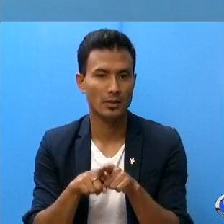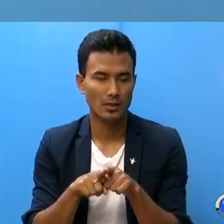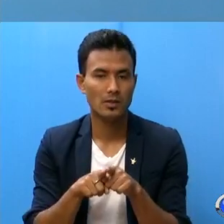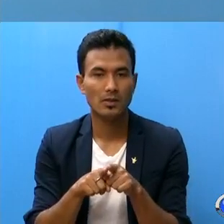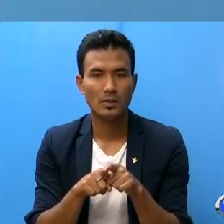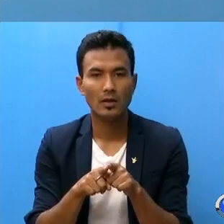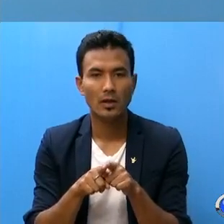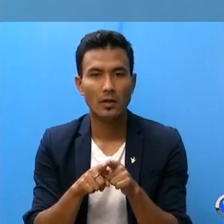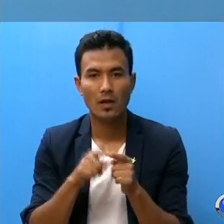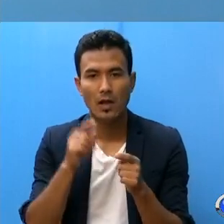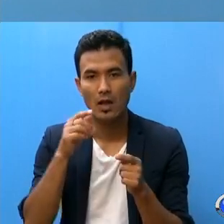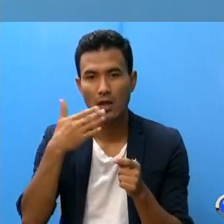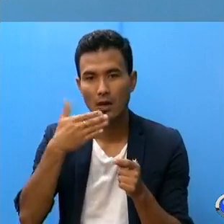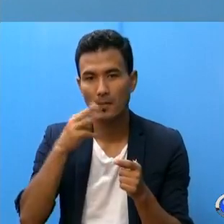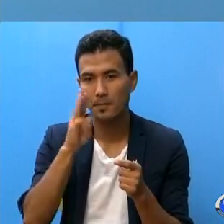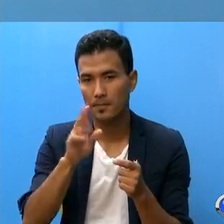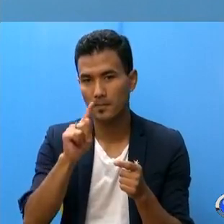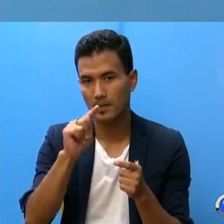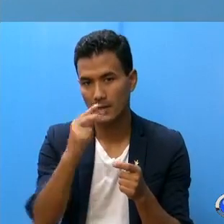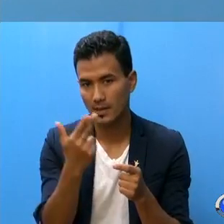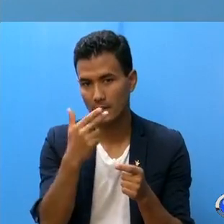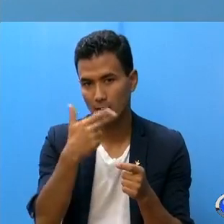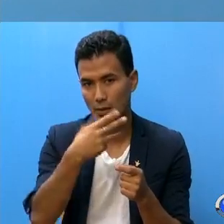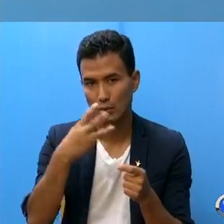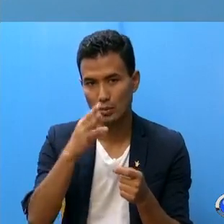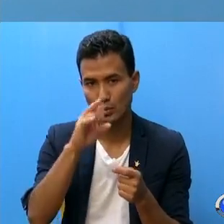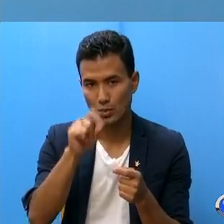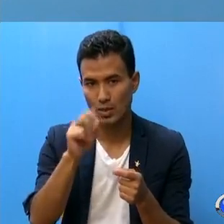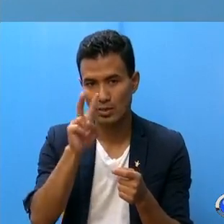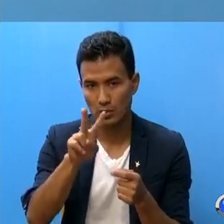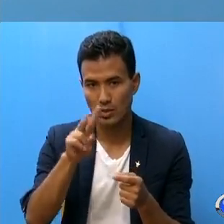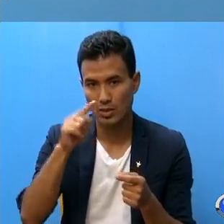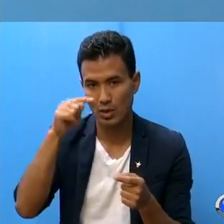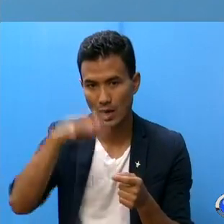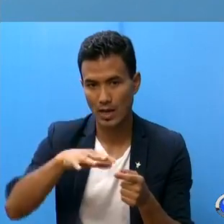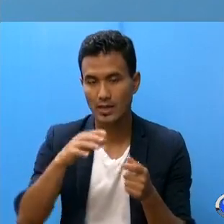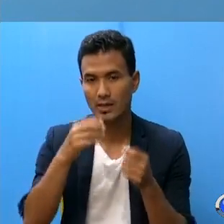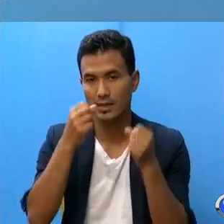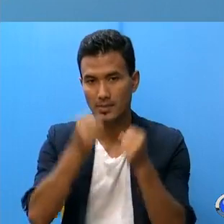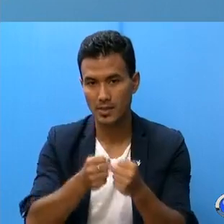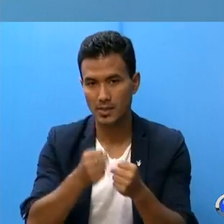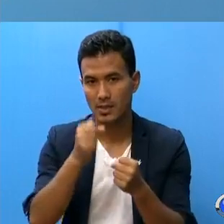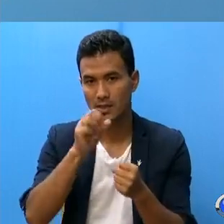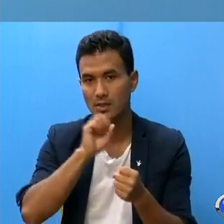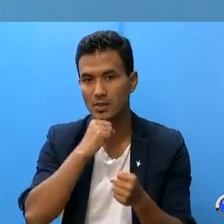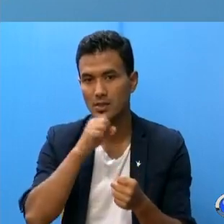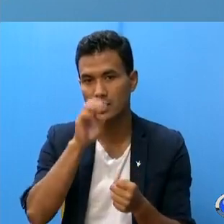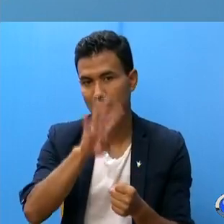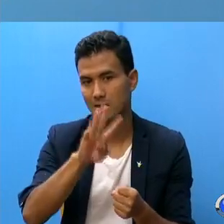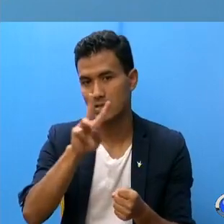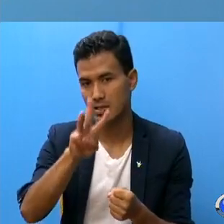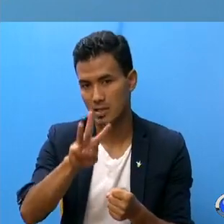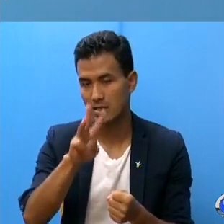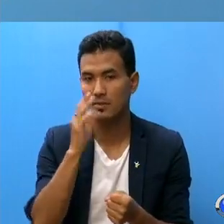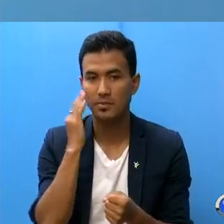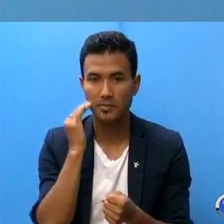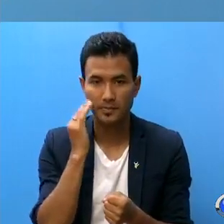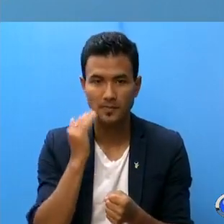लंकी चुवाद दुई कईलाली निवासी बर्स तिर्चालिस का महिला